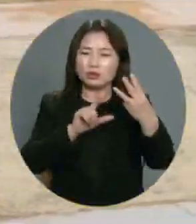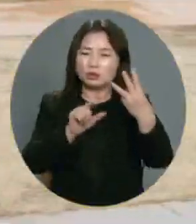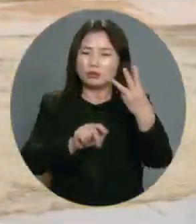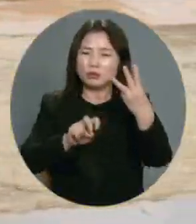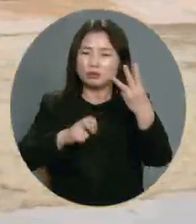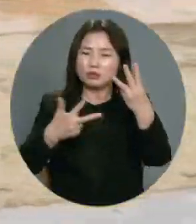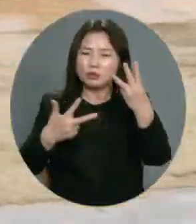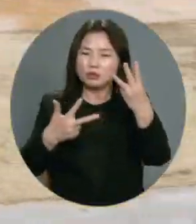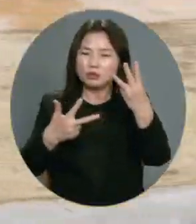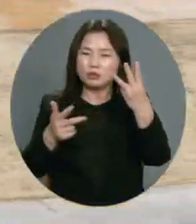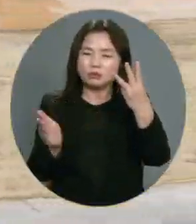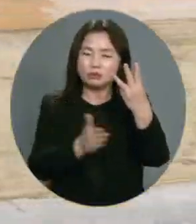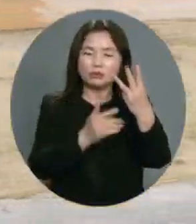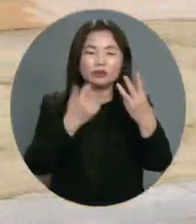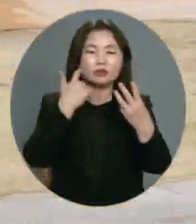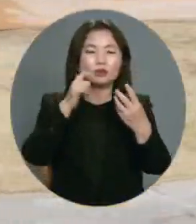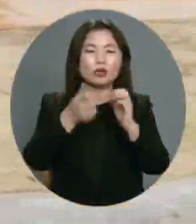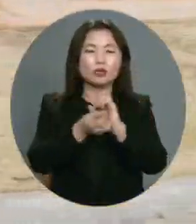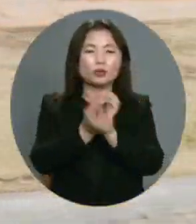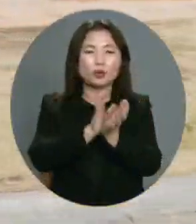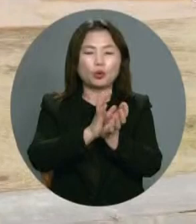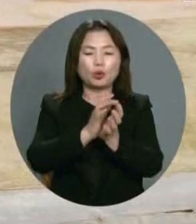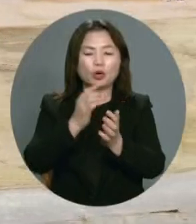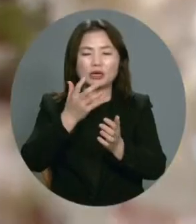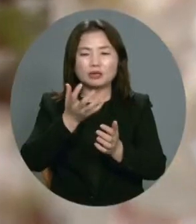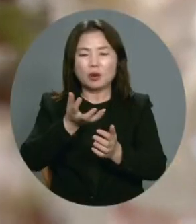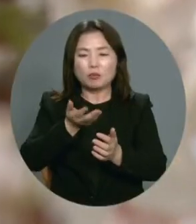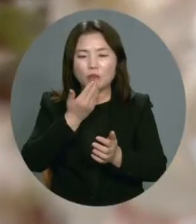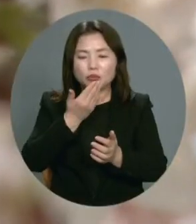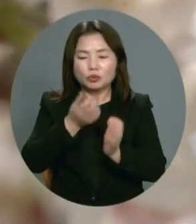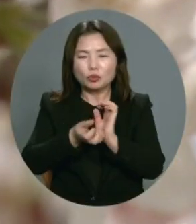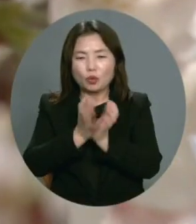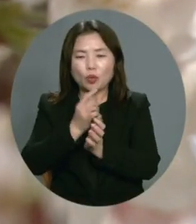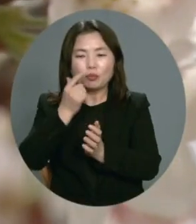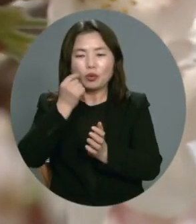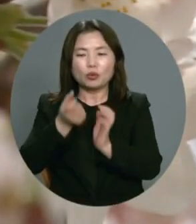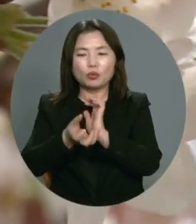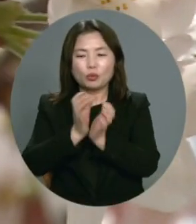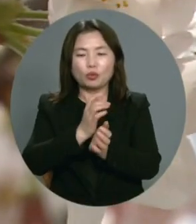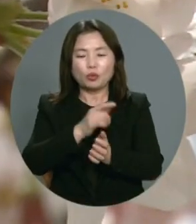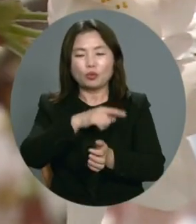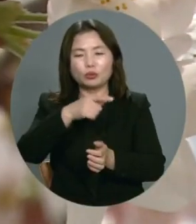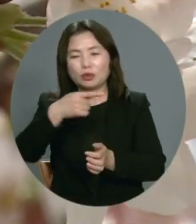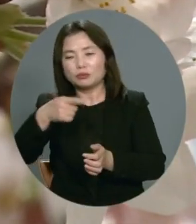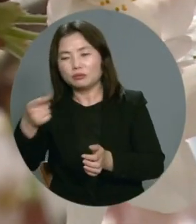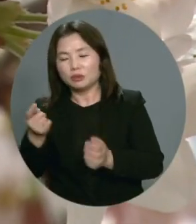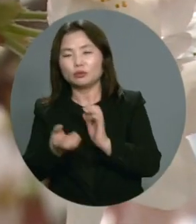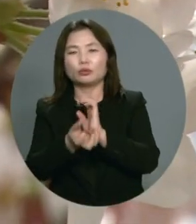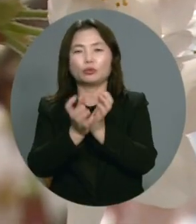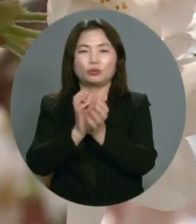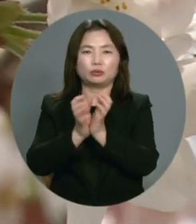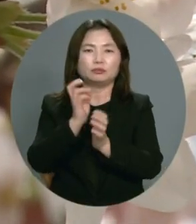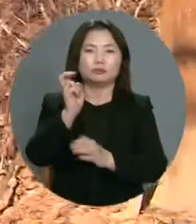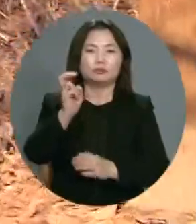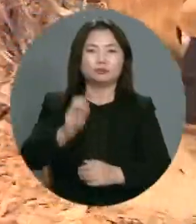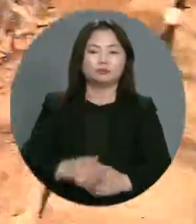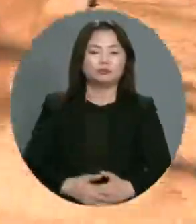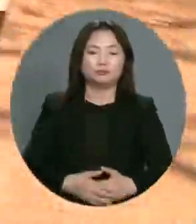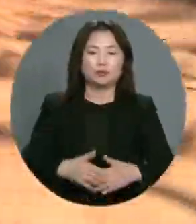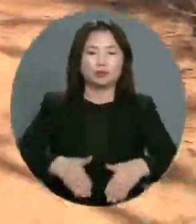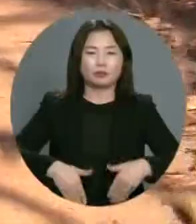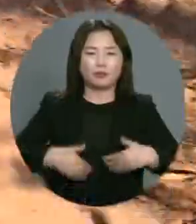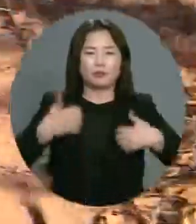3월 27일 개나리를 시작으로 진달래와 벚꽃 순으로 개화가 진행될 것으로 전망됩니다.